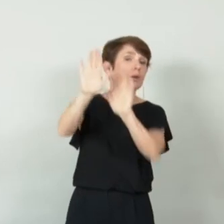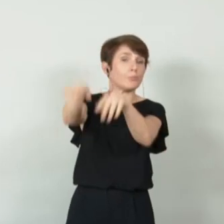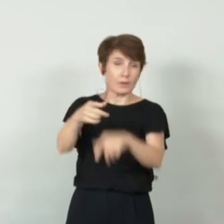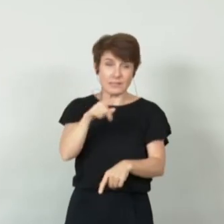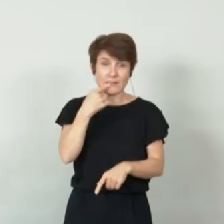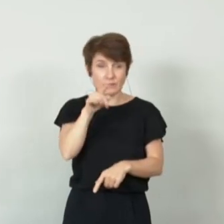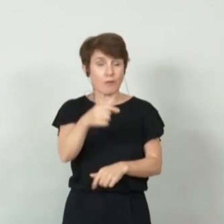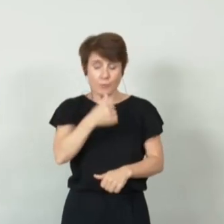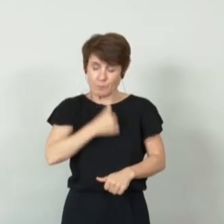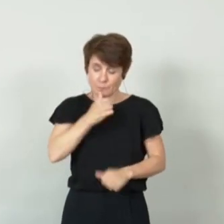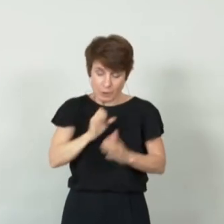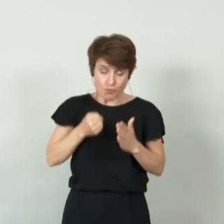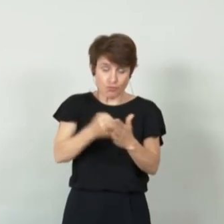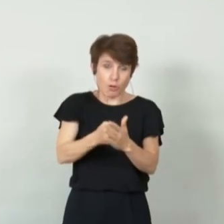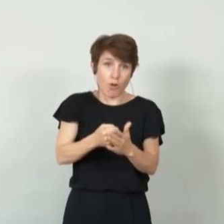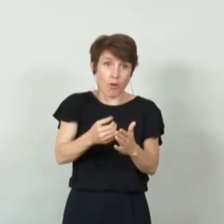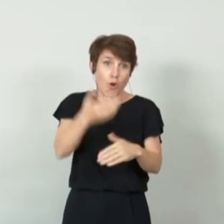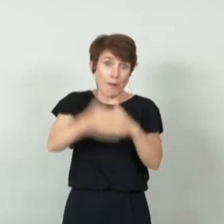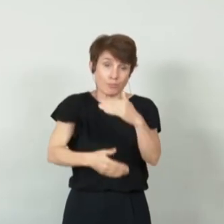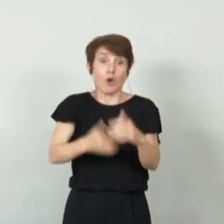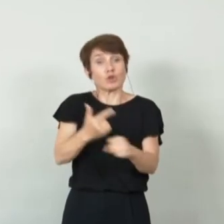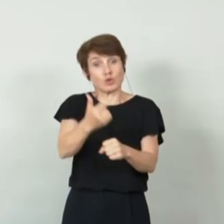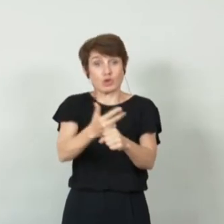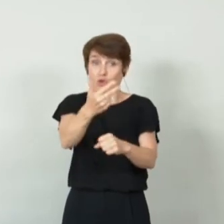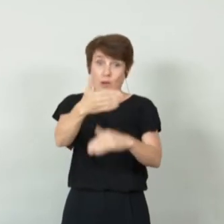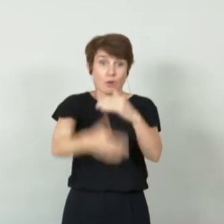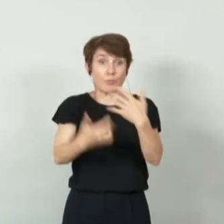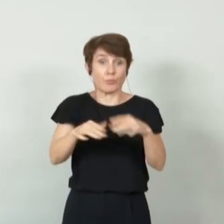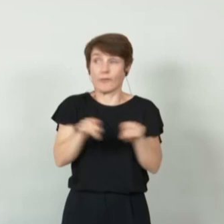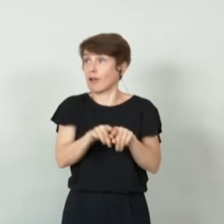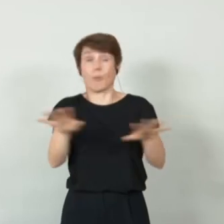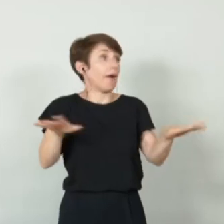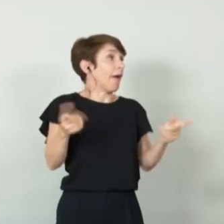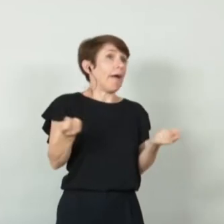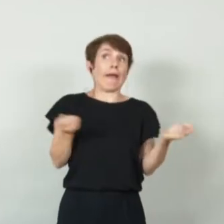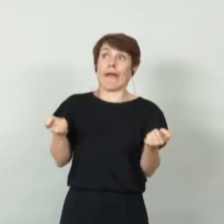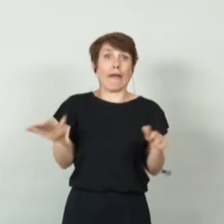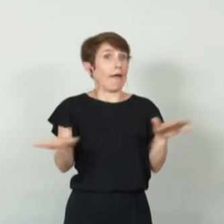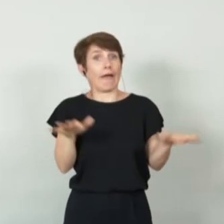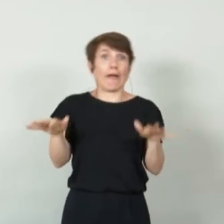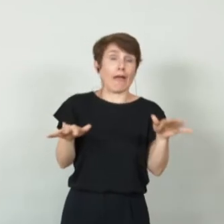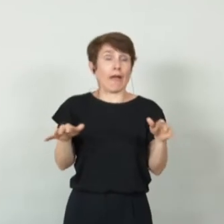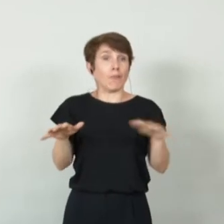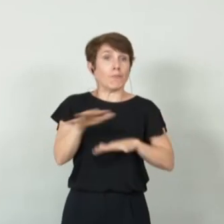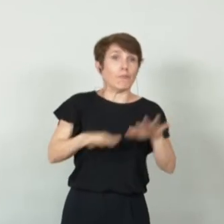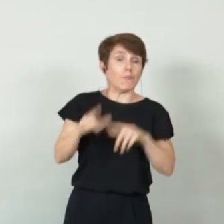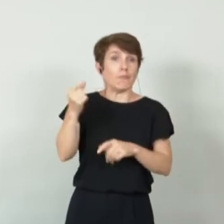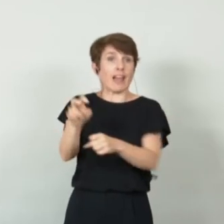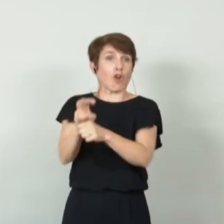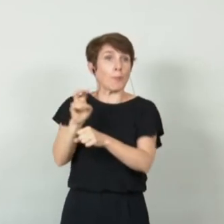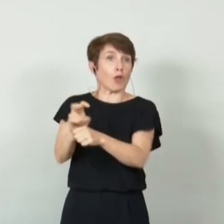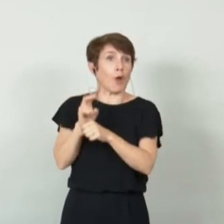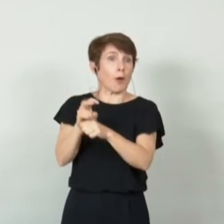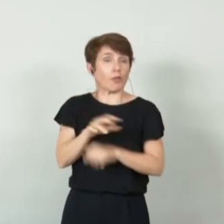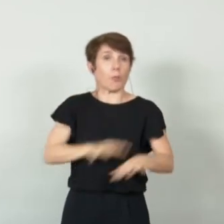municipales prochaines encore deux ou trois ans vous pouvez arriver à garder la tête hors de l'eau en multipliant de l'emprunt des et tous les procédés que